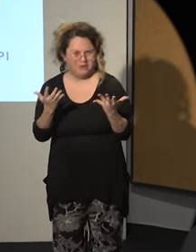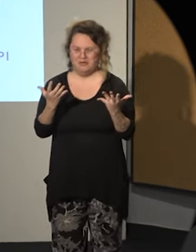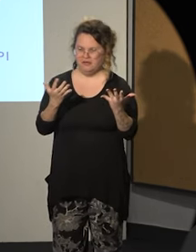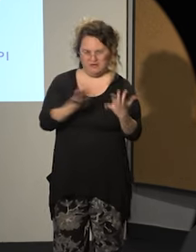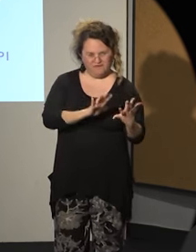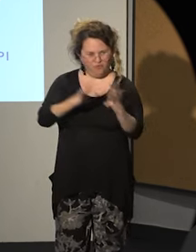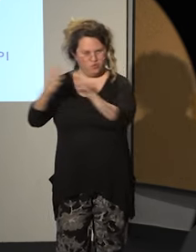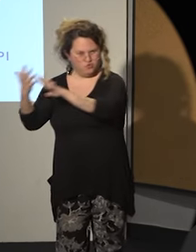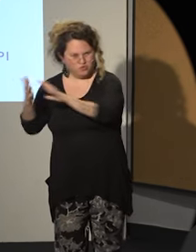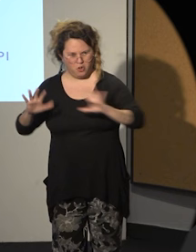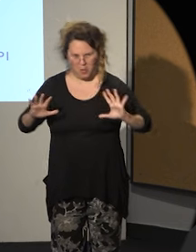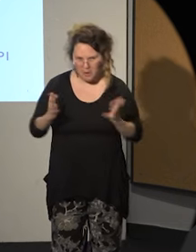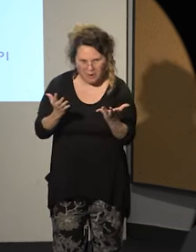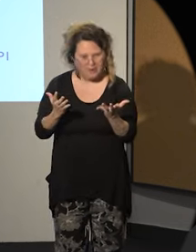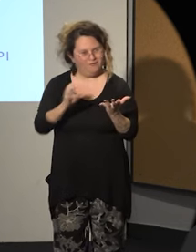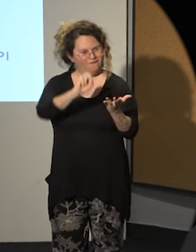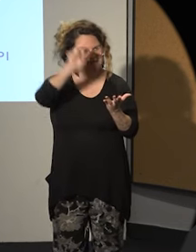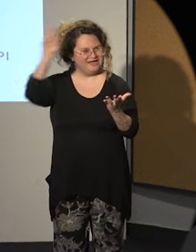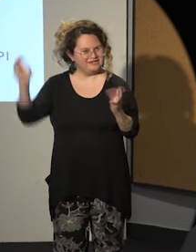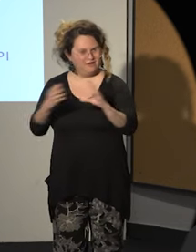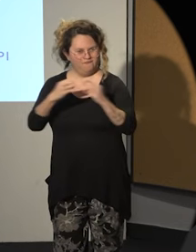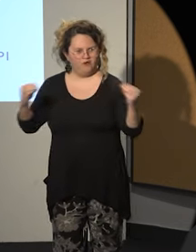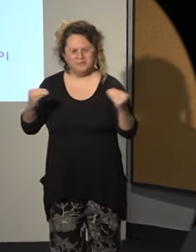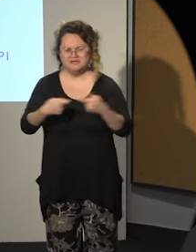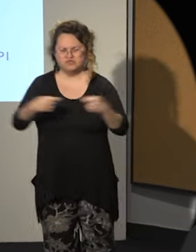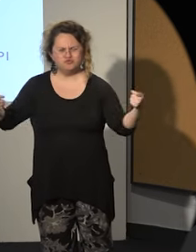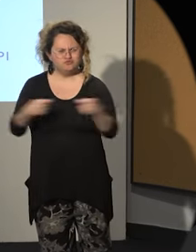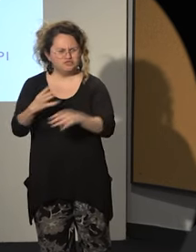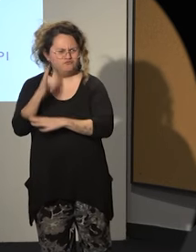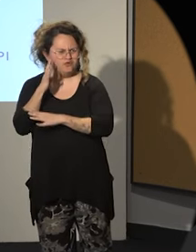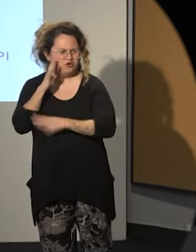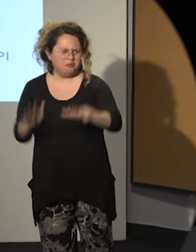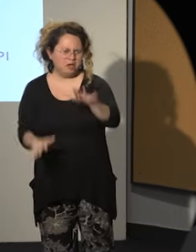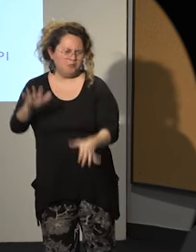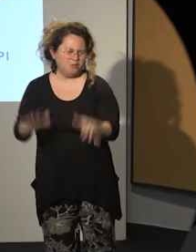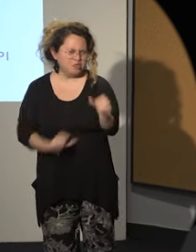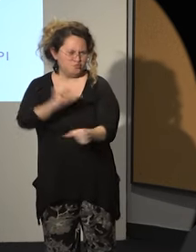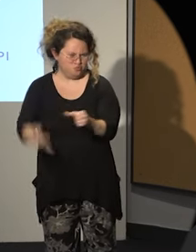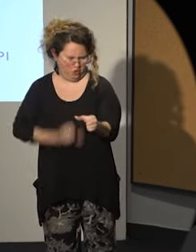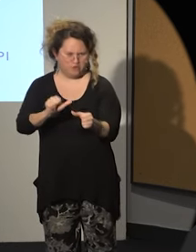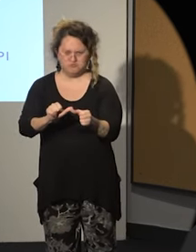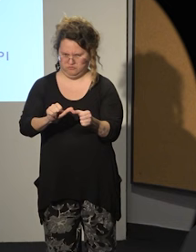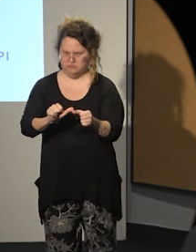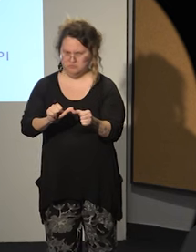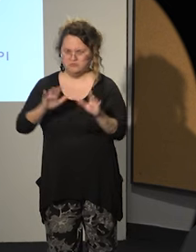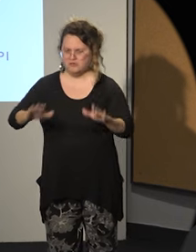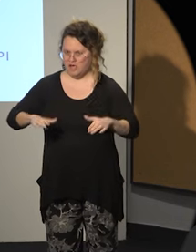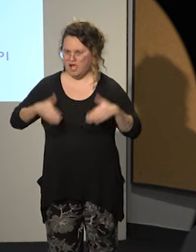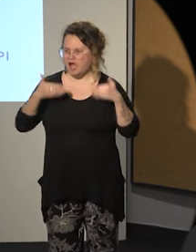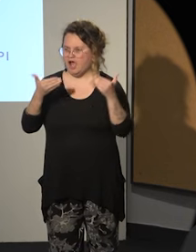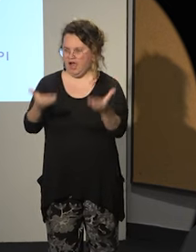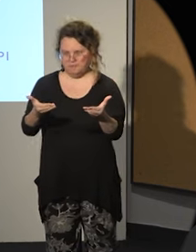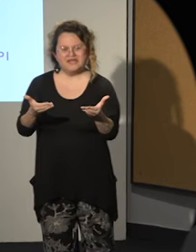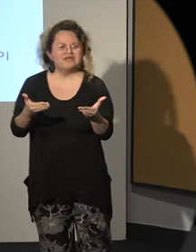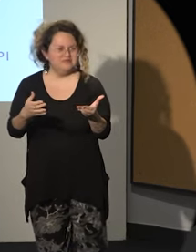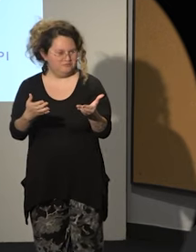évoluent. Et donc, la conférence va durer à peu près une heure. Et ensuite, on laissera donc un temps pour